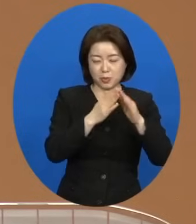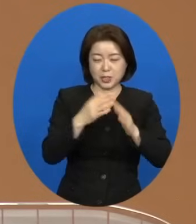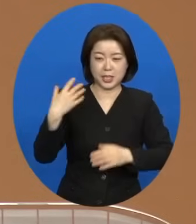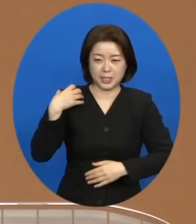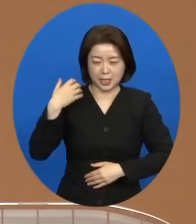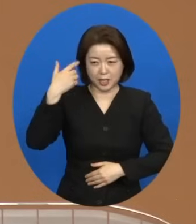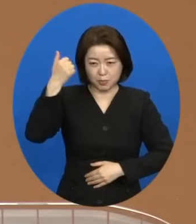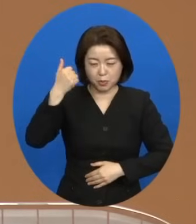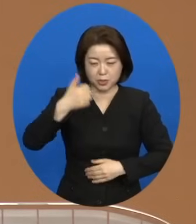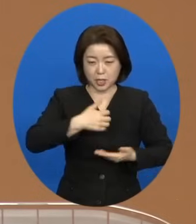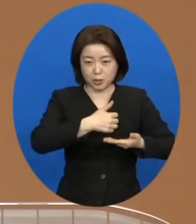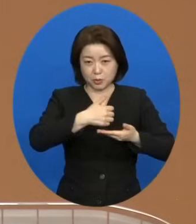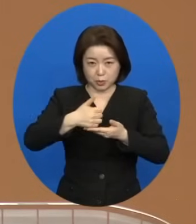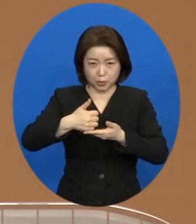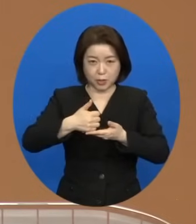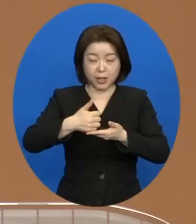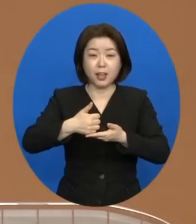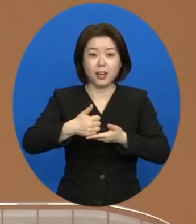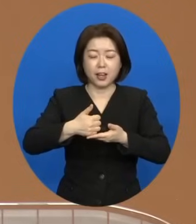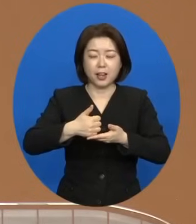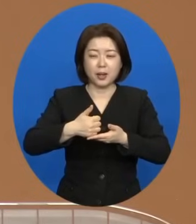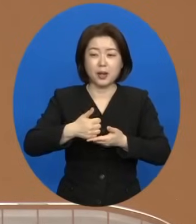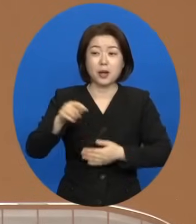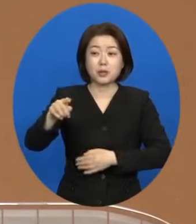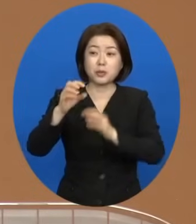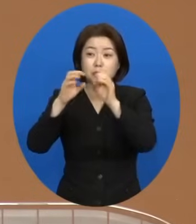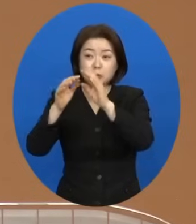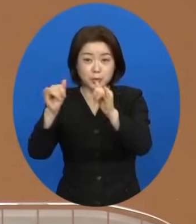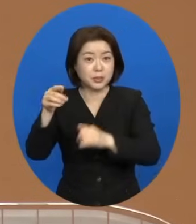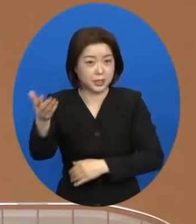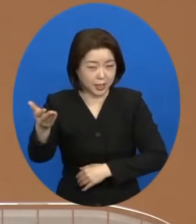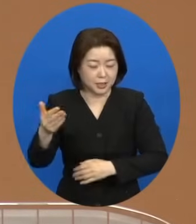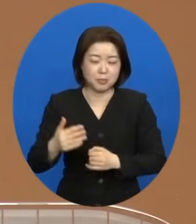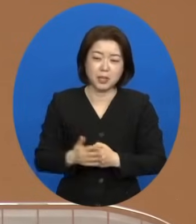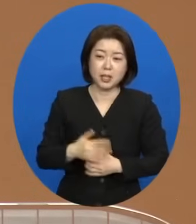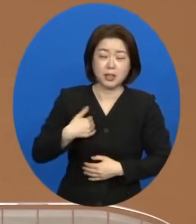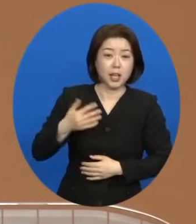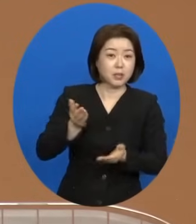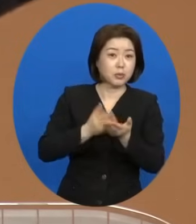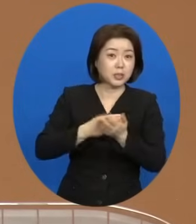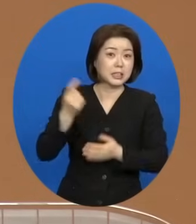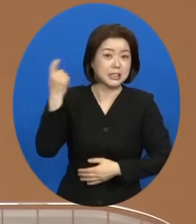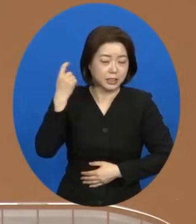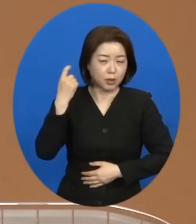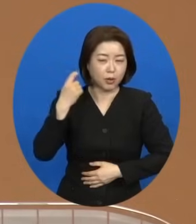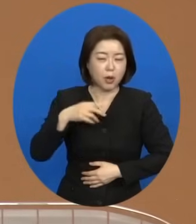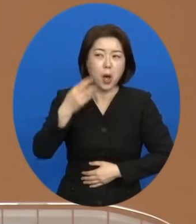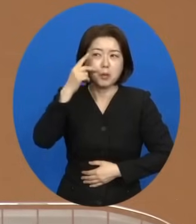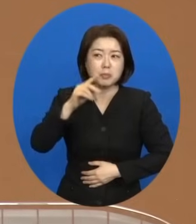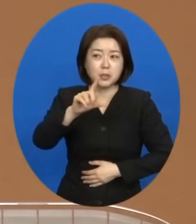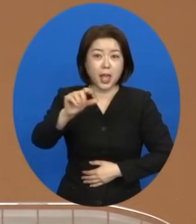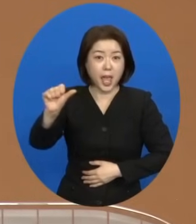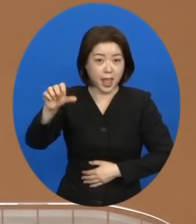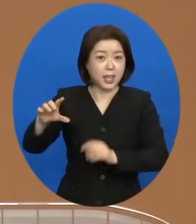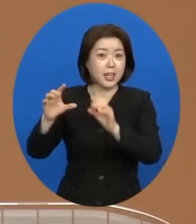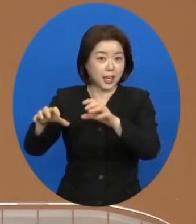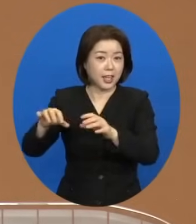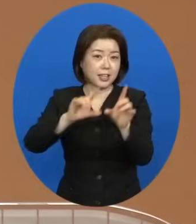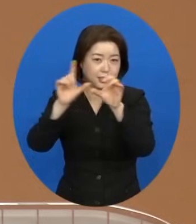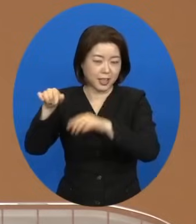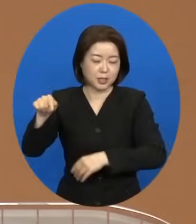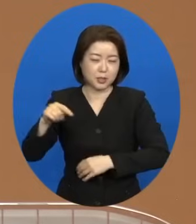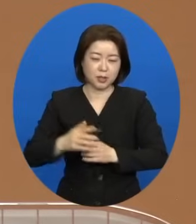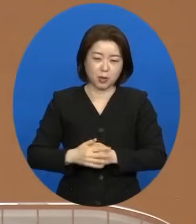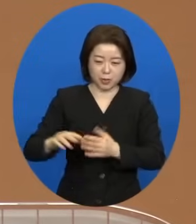그분이 그 제 소식을 어디서 들었어요 그분은 지금 미국에 살고 계시거든요 그러면서 메신저로 저에게 이렇게